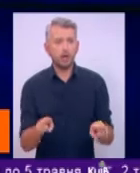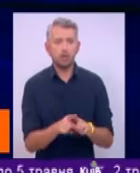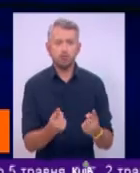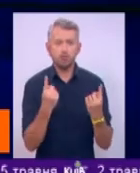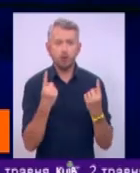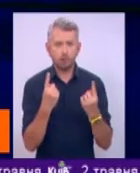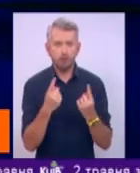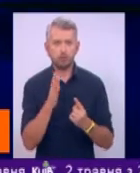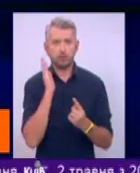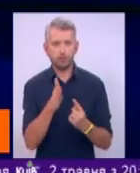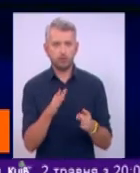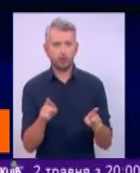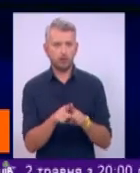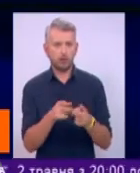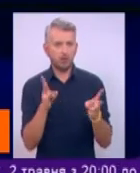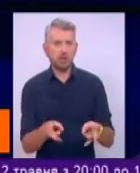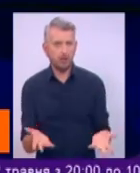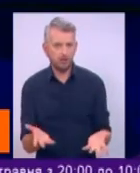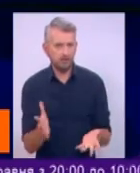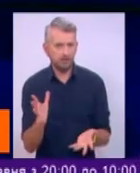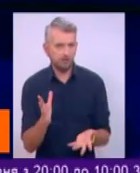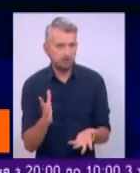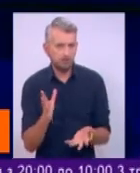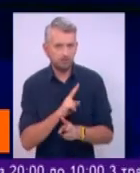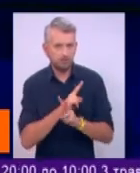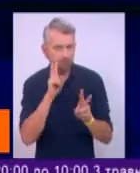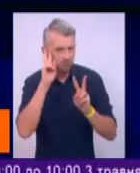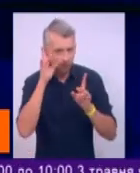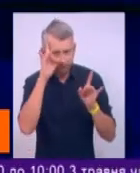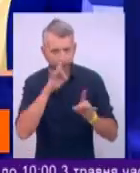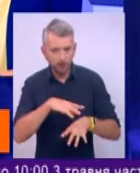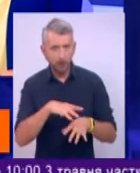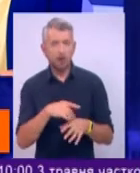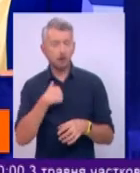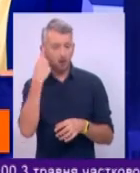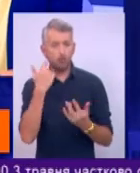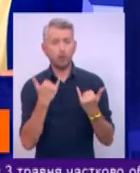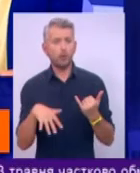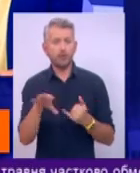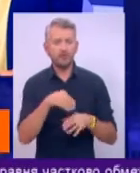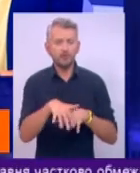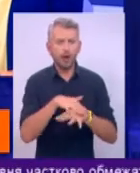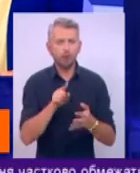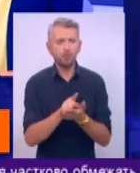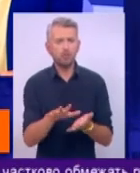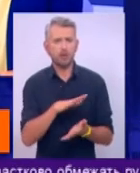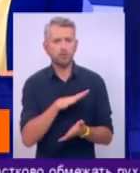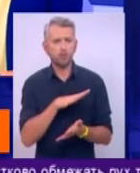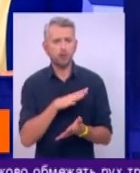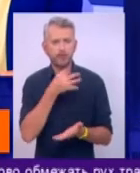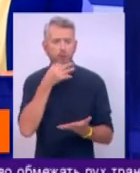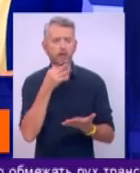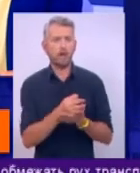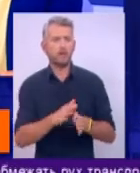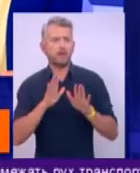масштабах ми втягнемось в таку біду всі. Але сьогодні, я думаю, всім загалом, і це не має бути